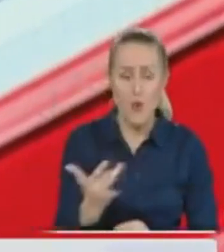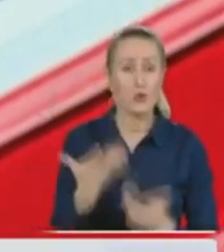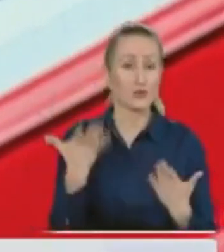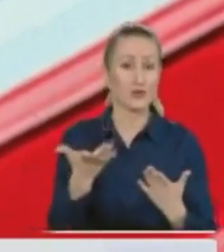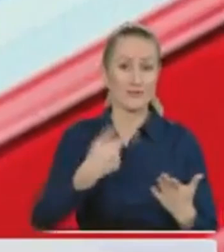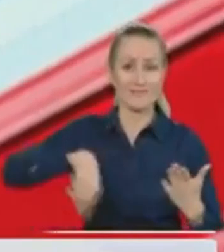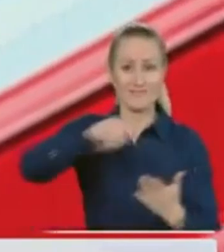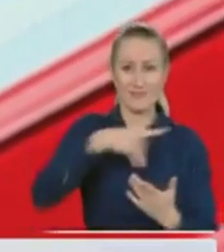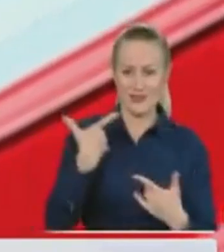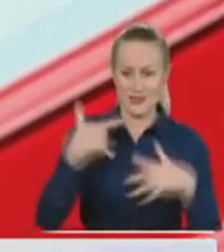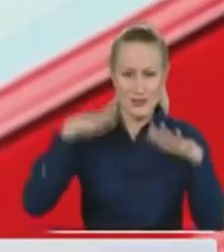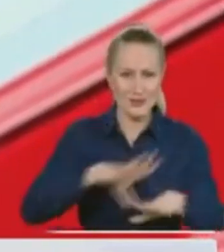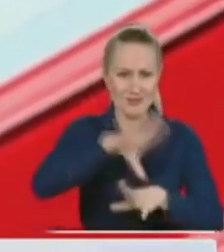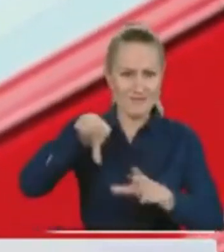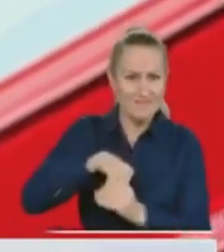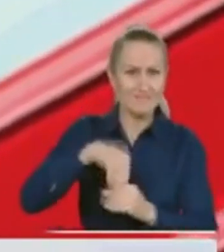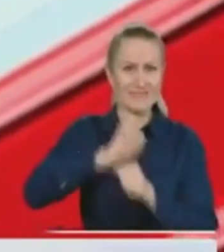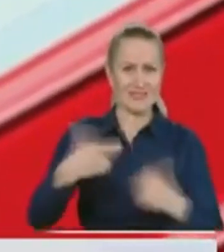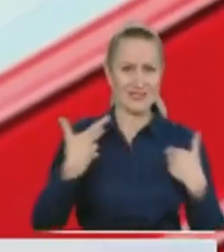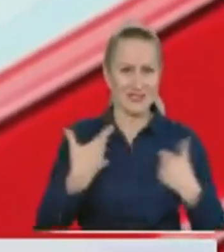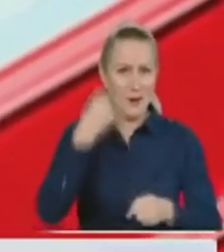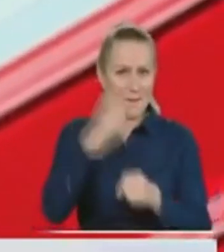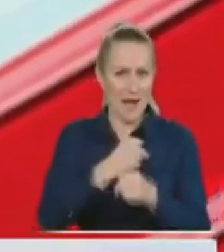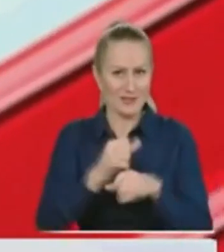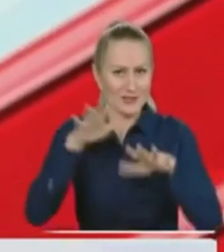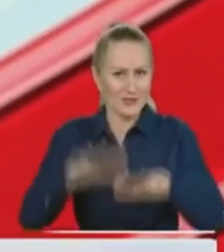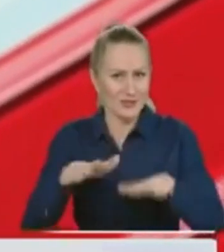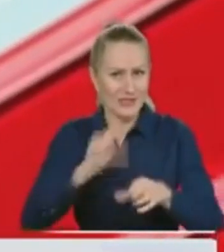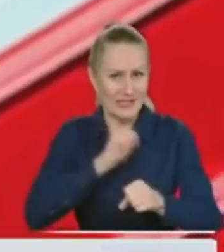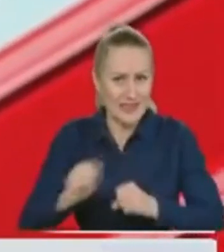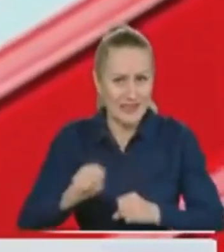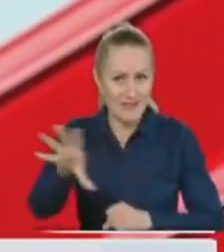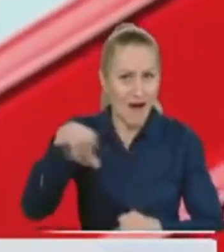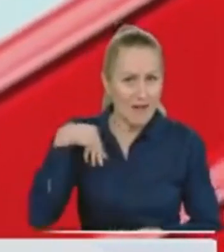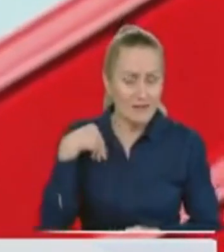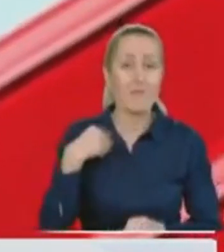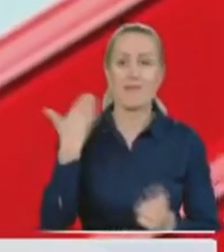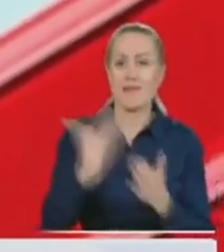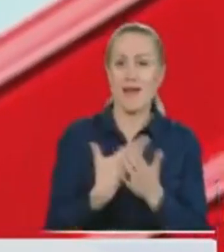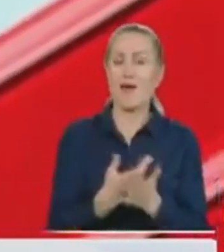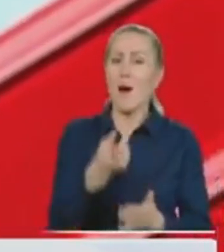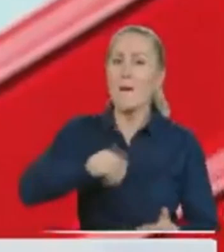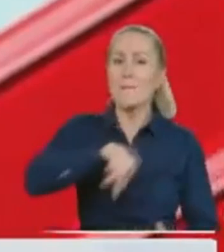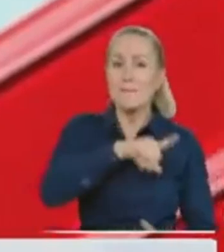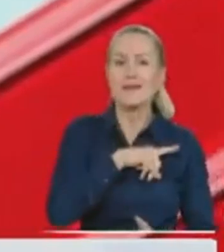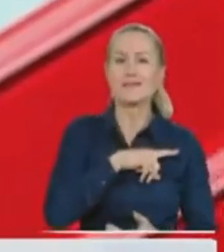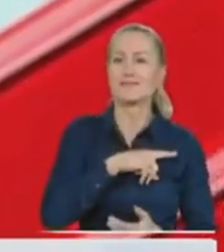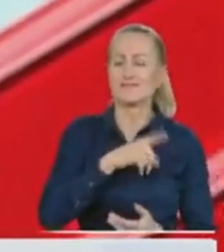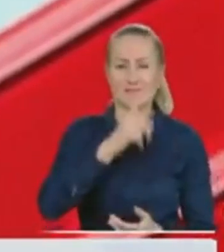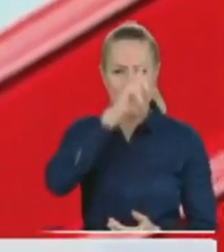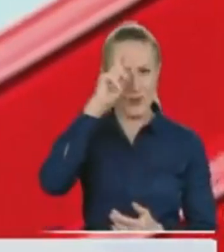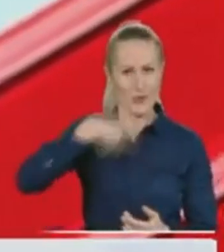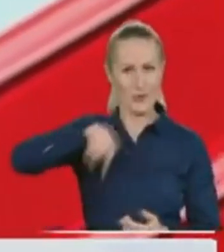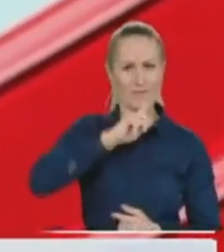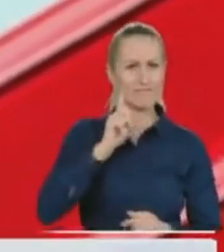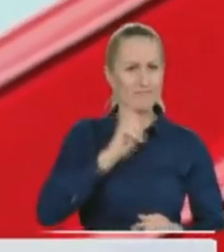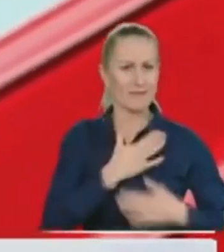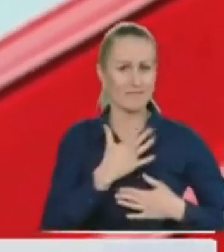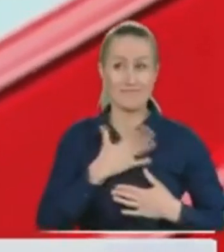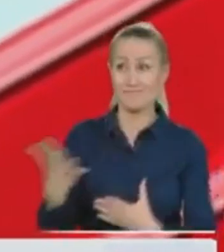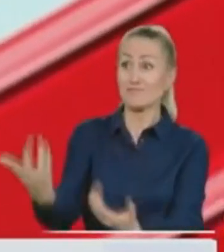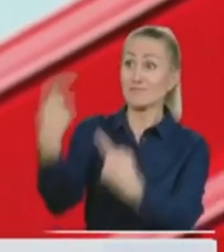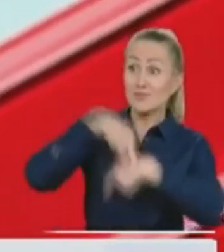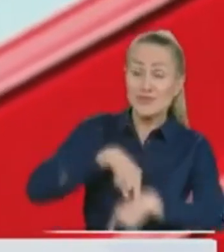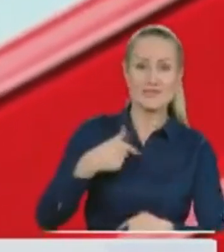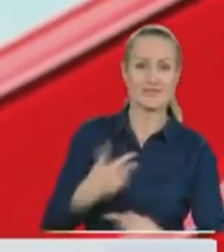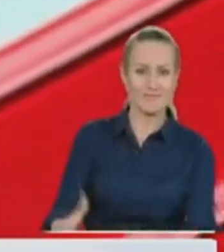Вони є серед нас, вони живуть серед нас, працюють в нашій країні. І в зв'язку з цим ми є людьми, які сердечно їх приймають, живуть поряд з